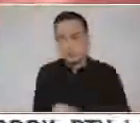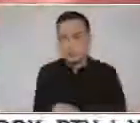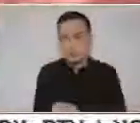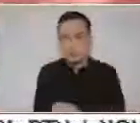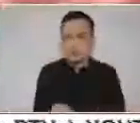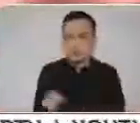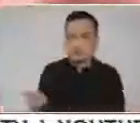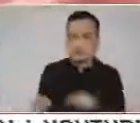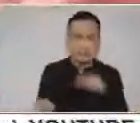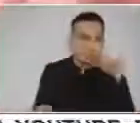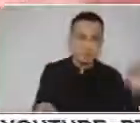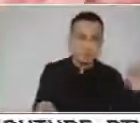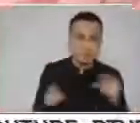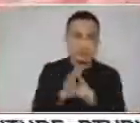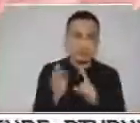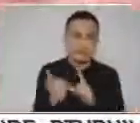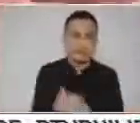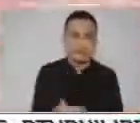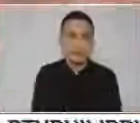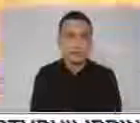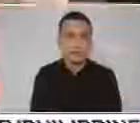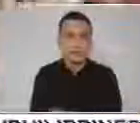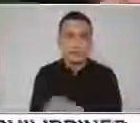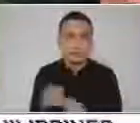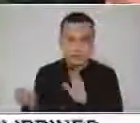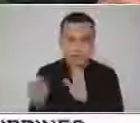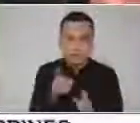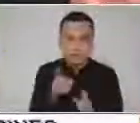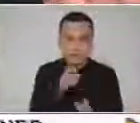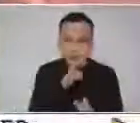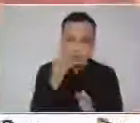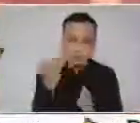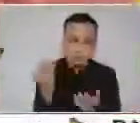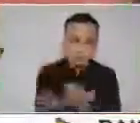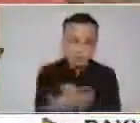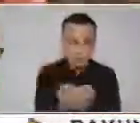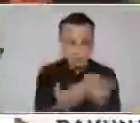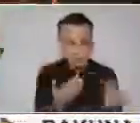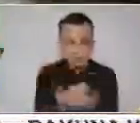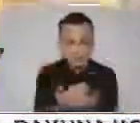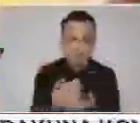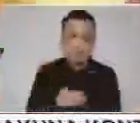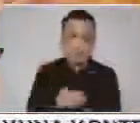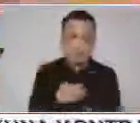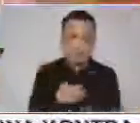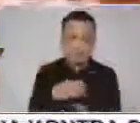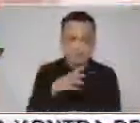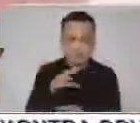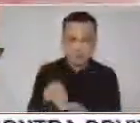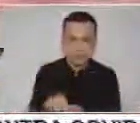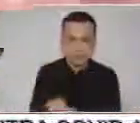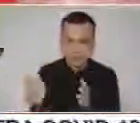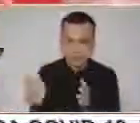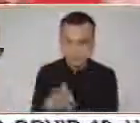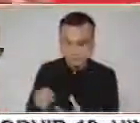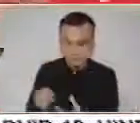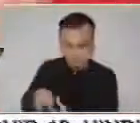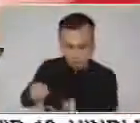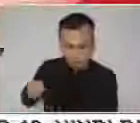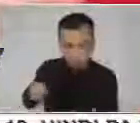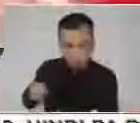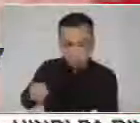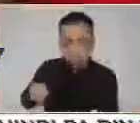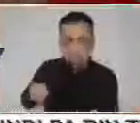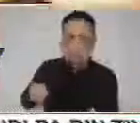sa kasim 270 pesos din. Ang spare ribs natin medyo mura, 250 pesos. At ang pata